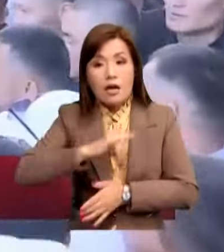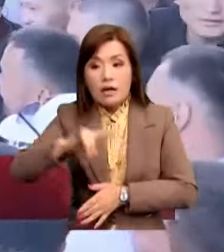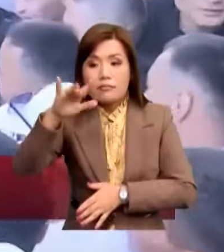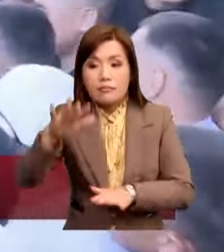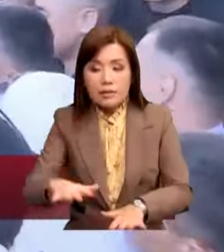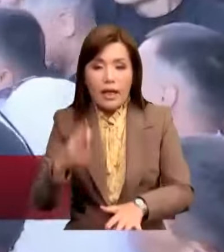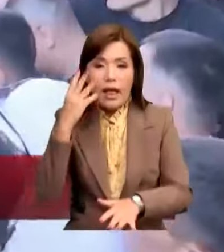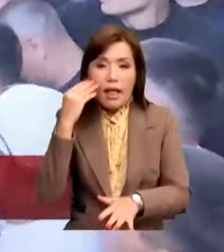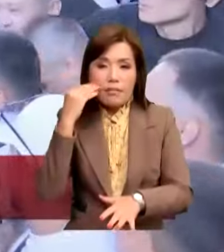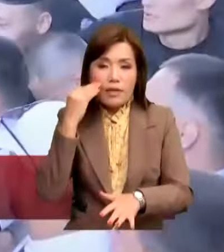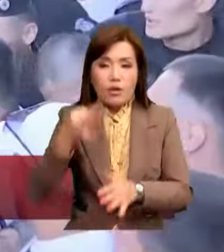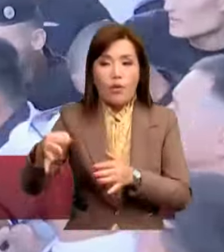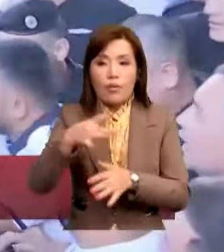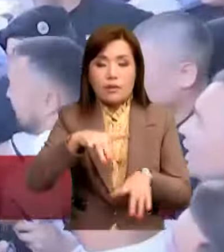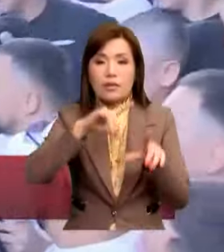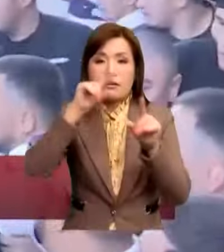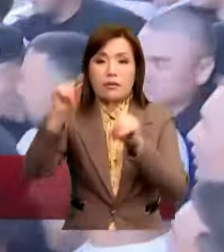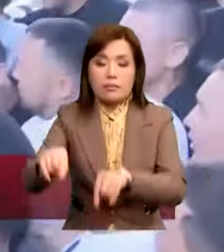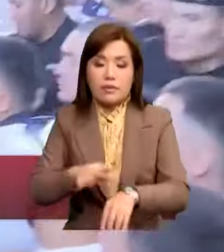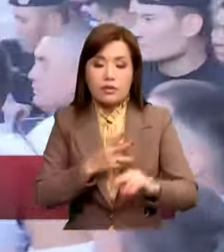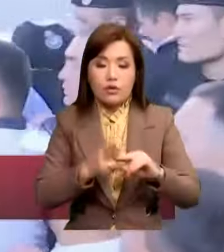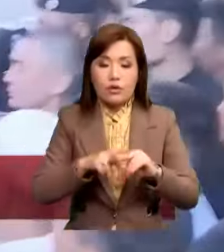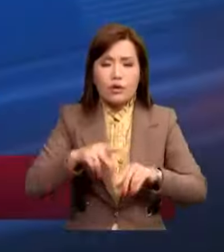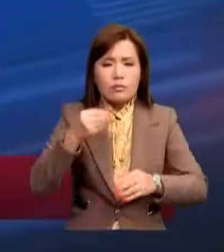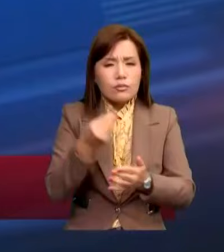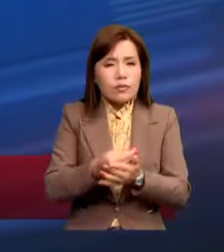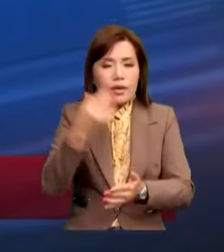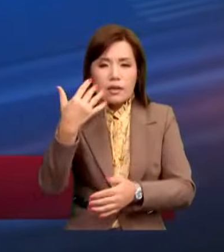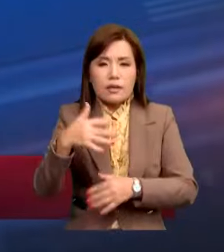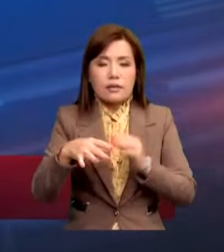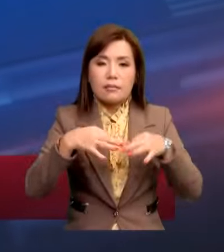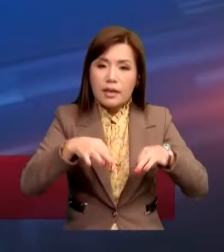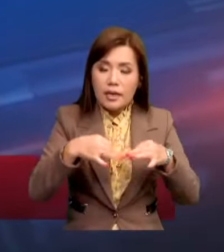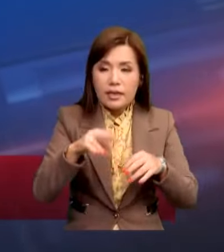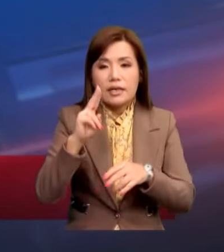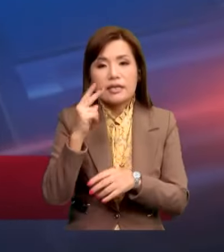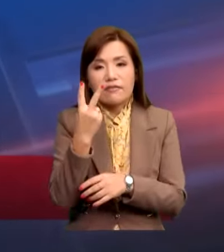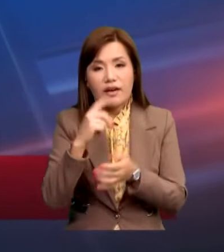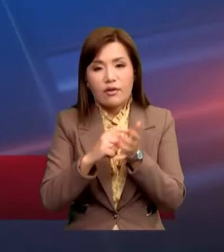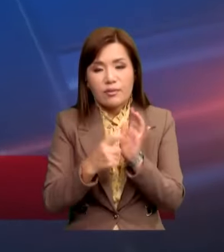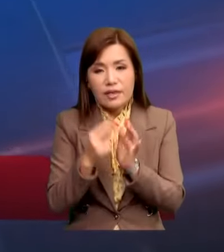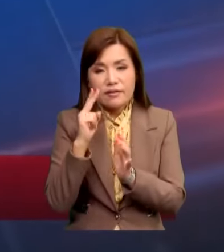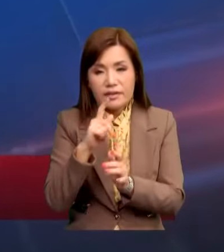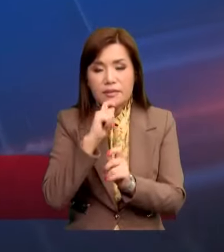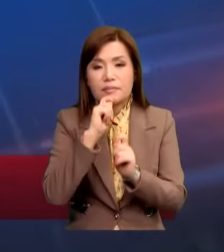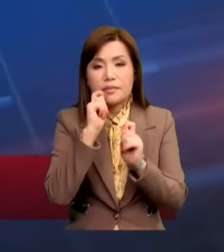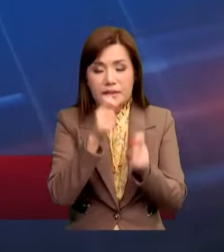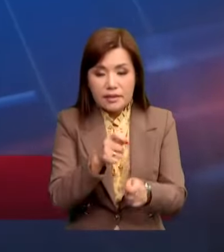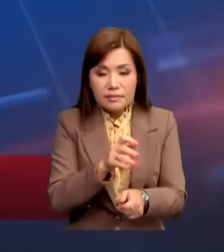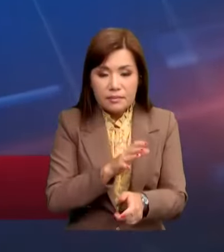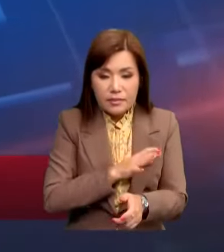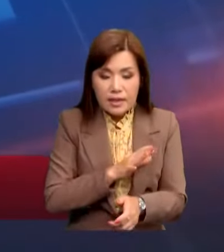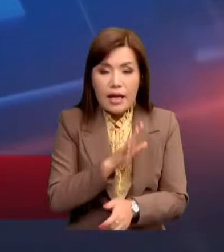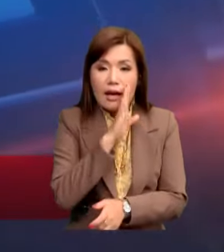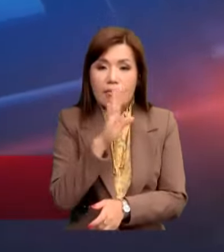жері Алматы облысына аттанды. Оған жерлестері қынығымбат темір тұлпар мен екі бөлмелі пәтердің кілтін дайындап қойған. Ал